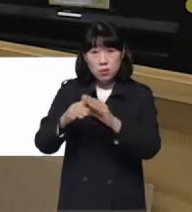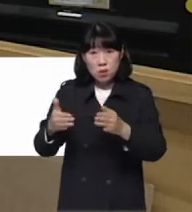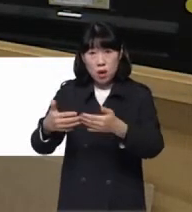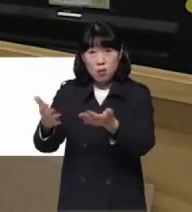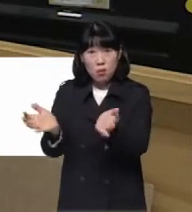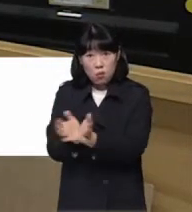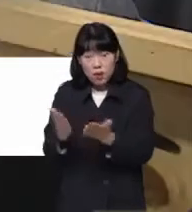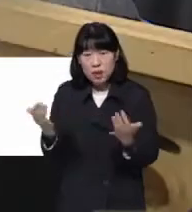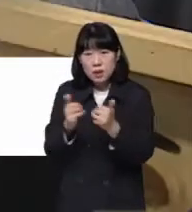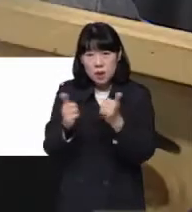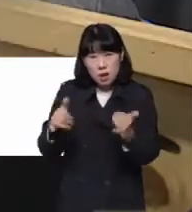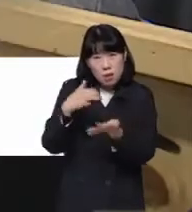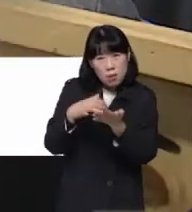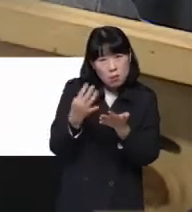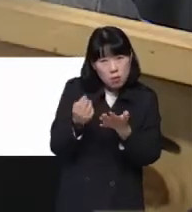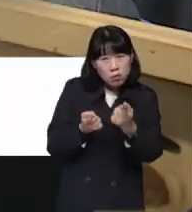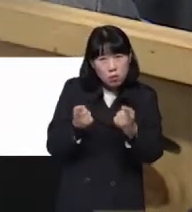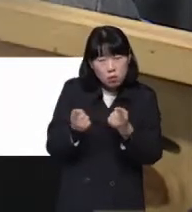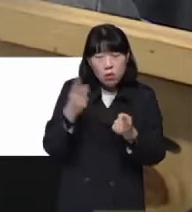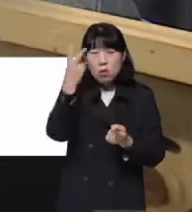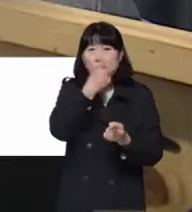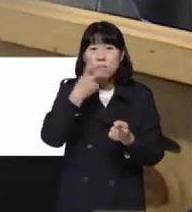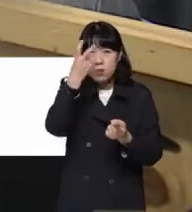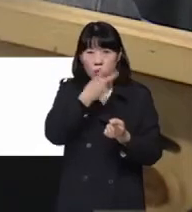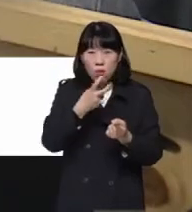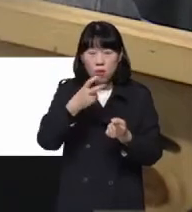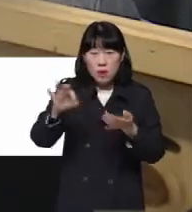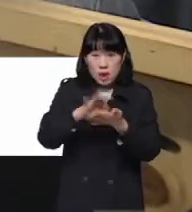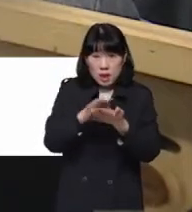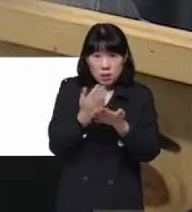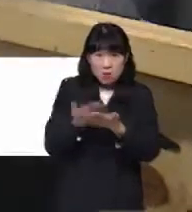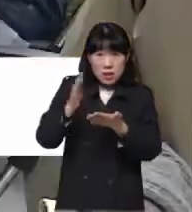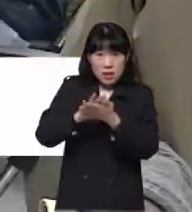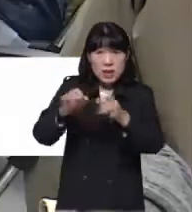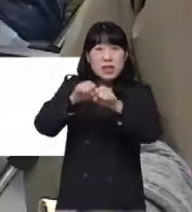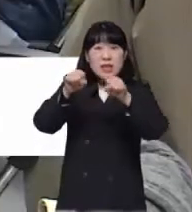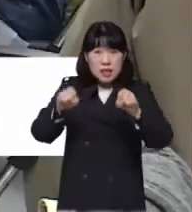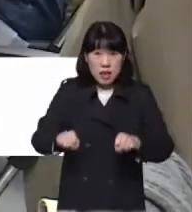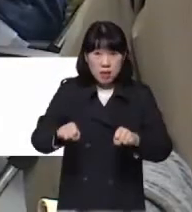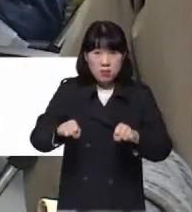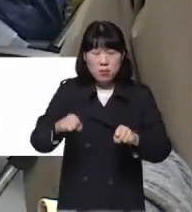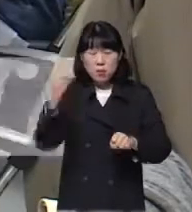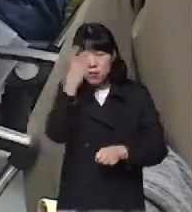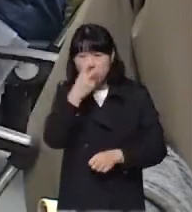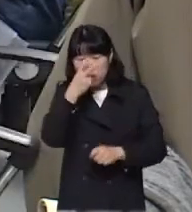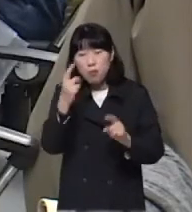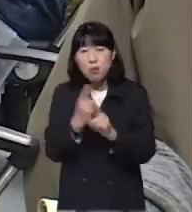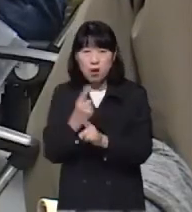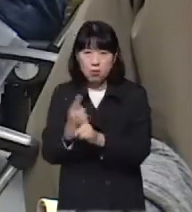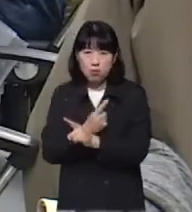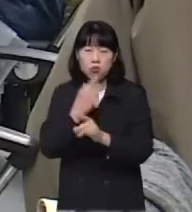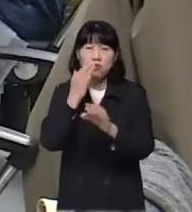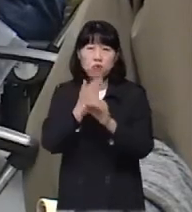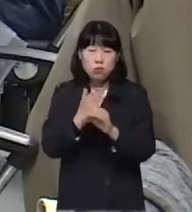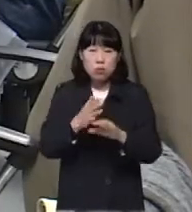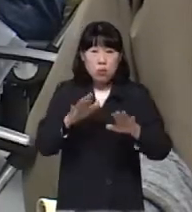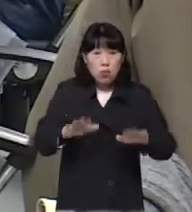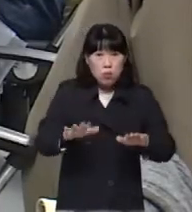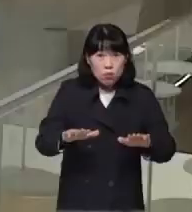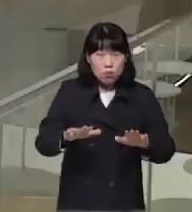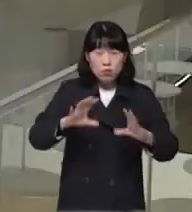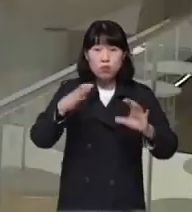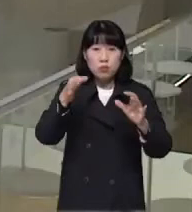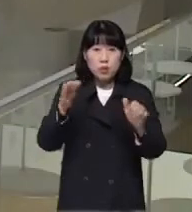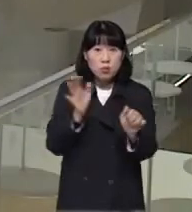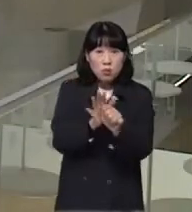인력 검토와 함께 예산 집행 시스템 변경 작업에 나선 것으로 알려졌습니다 이제는 국비